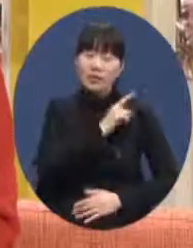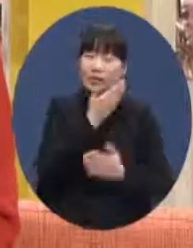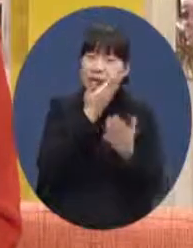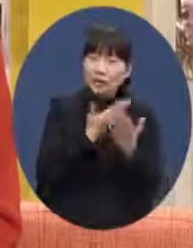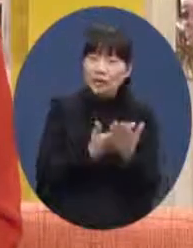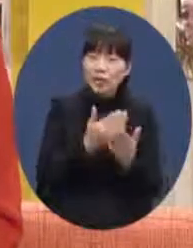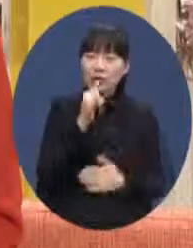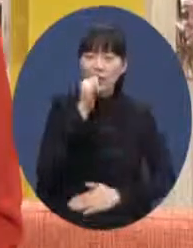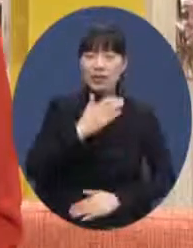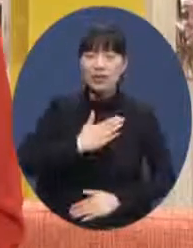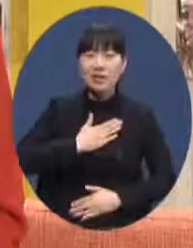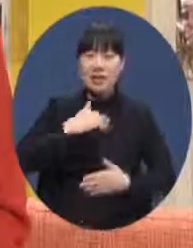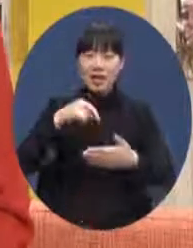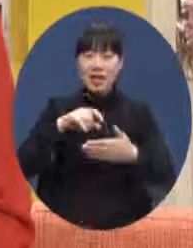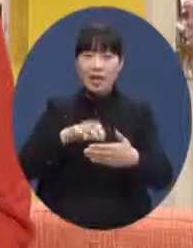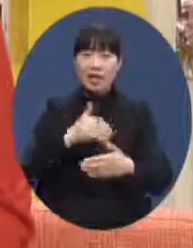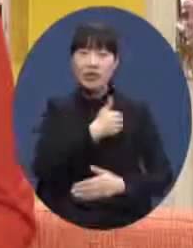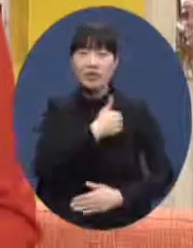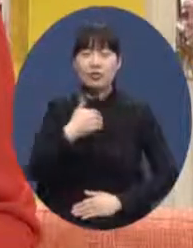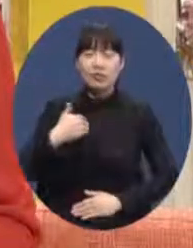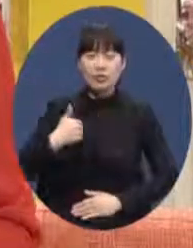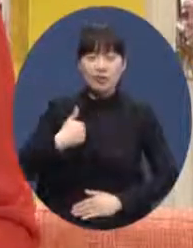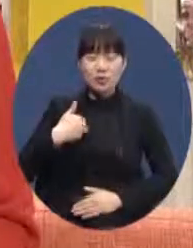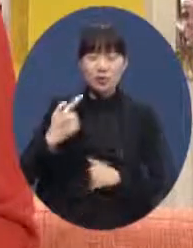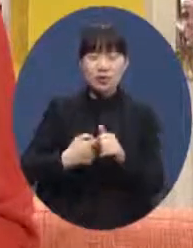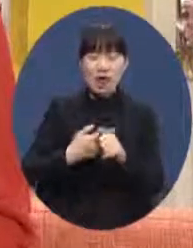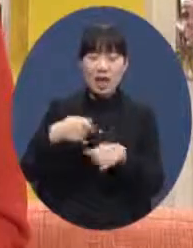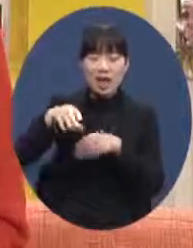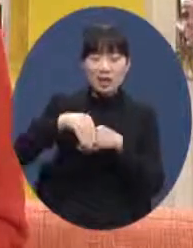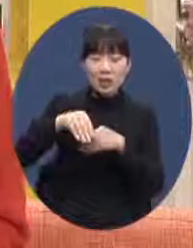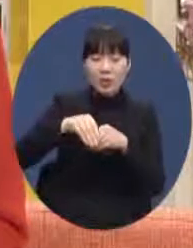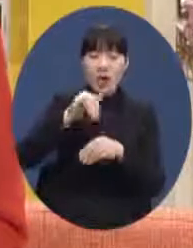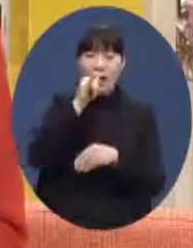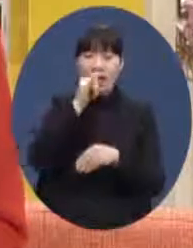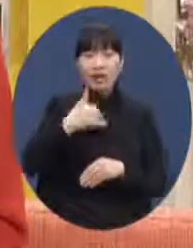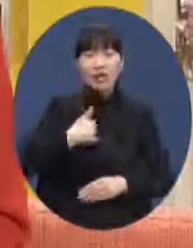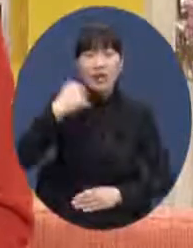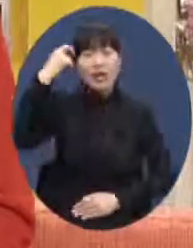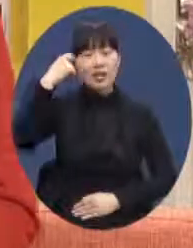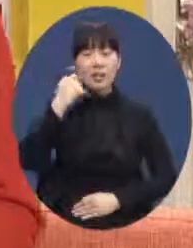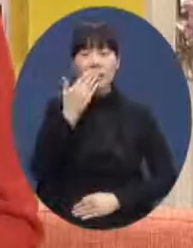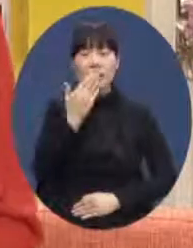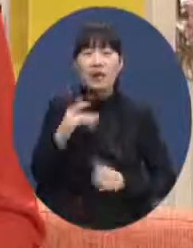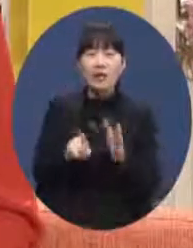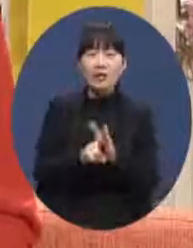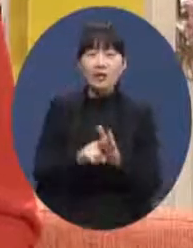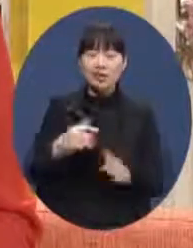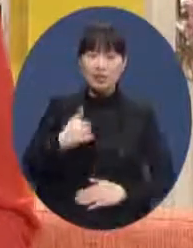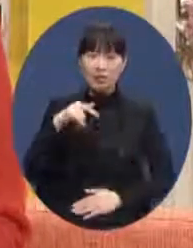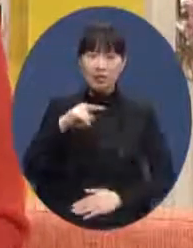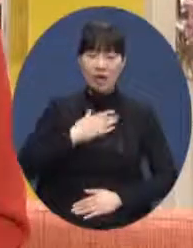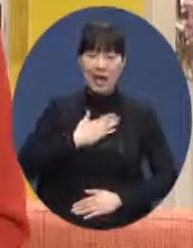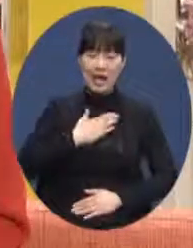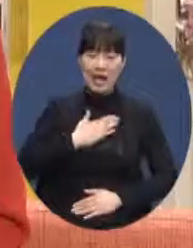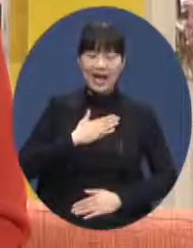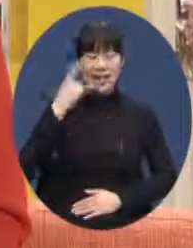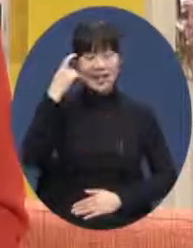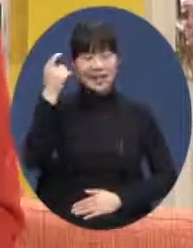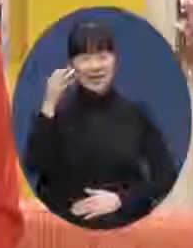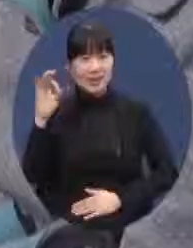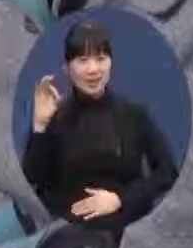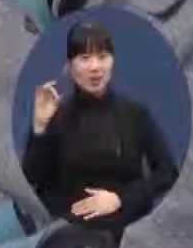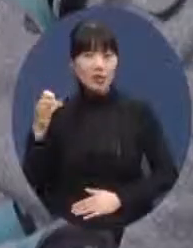게 내 안에서 그것이 충분히 젖어들어서 내가 느낄 수 있도록 내가 그것을 알고 인식하고